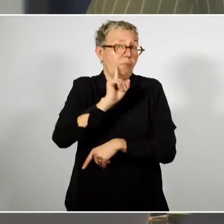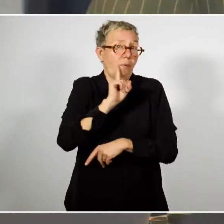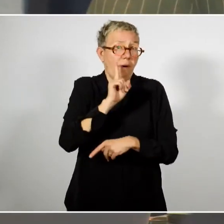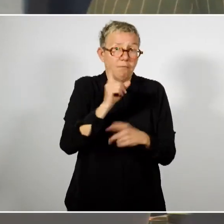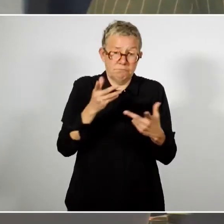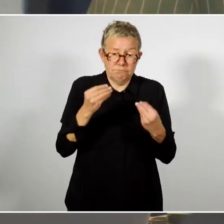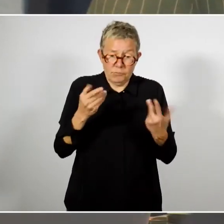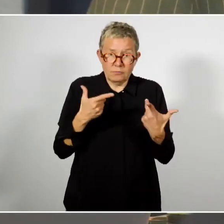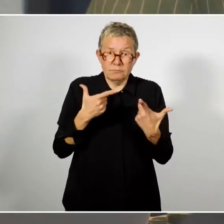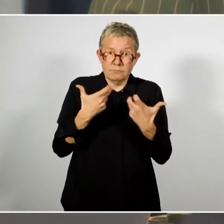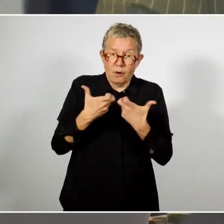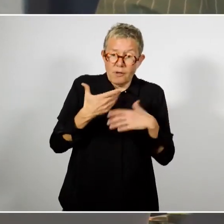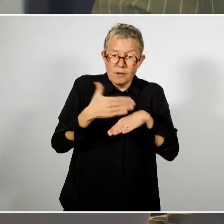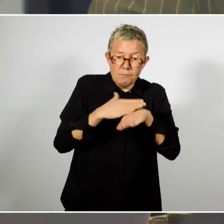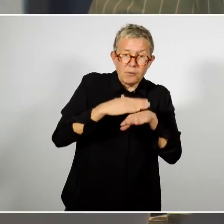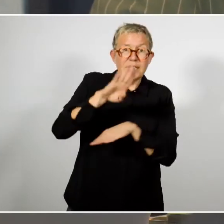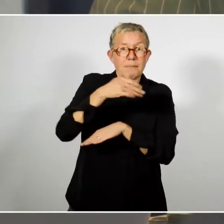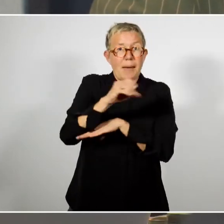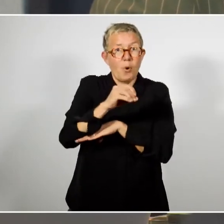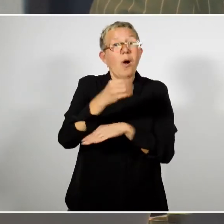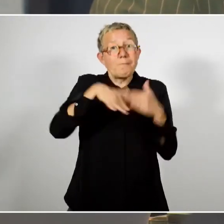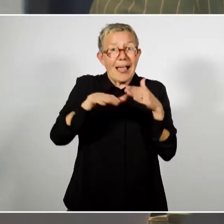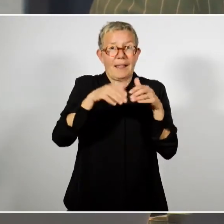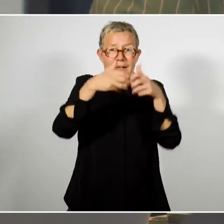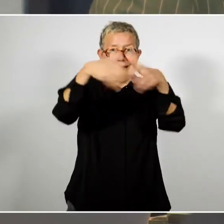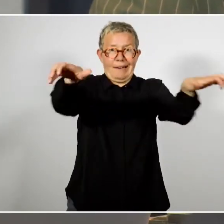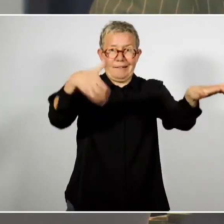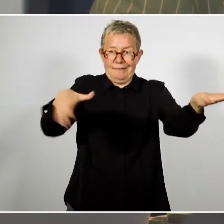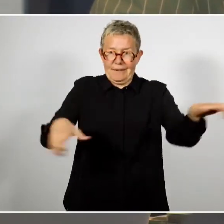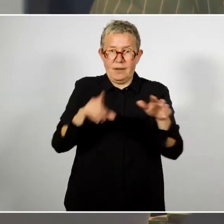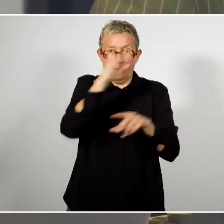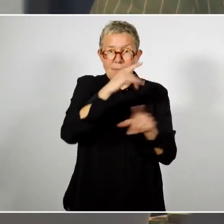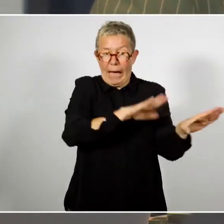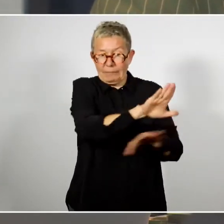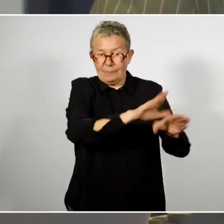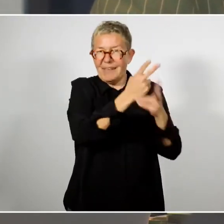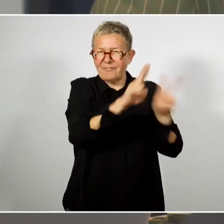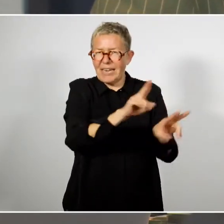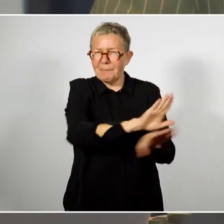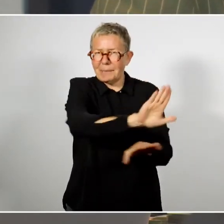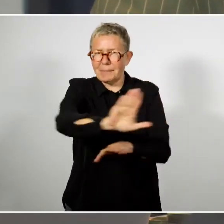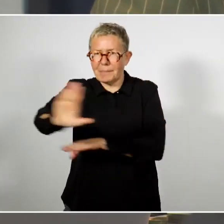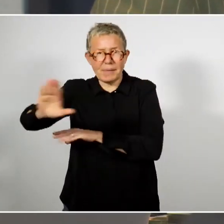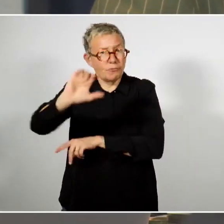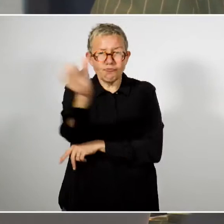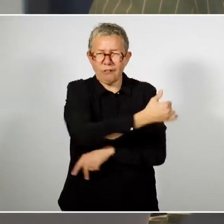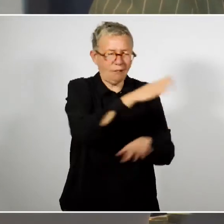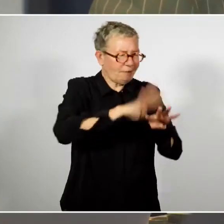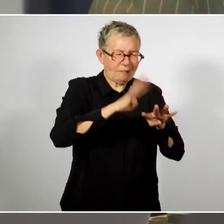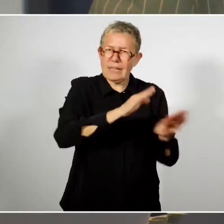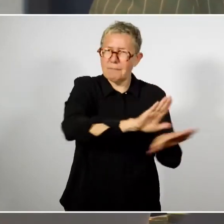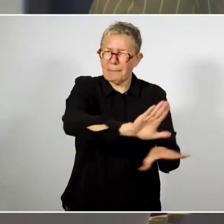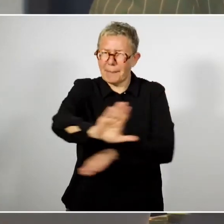œuvre des politiques publiques métropolitaines en tenant compte des spécificités de chaque commune et de chaque quartier. Et ils permettent